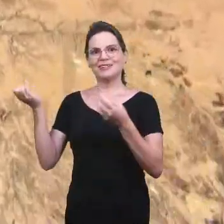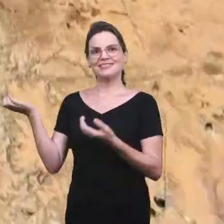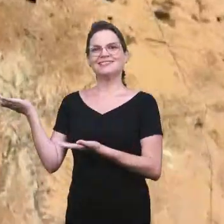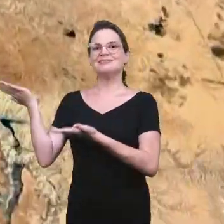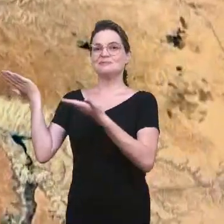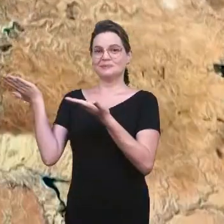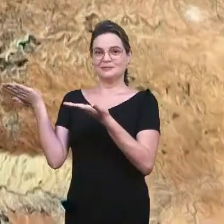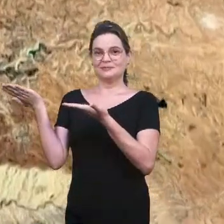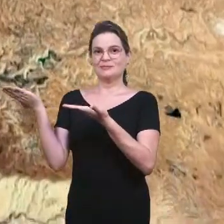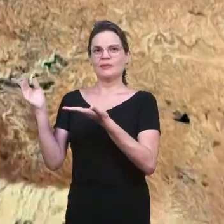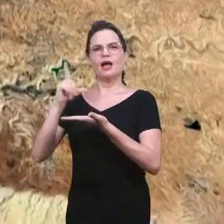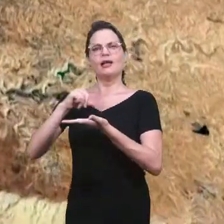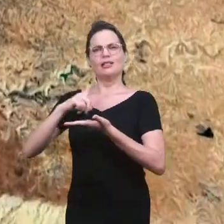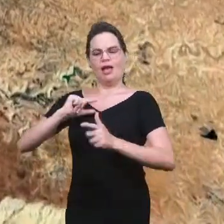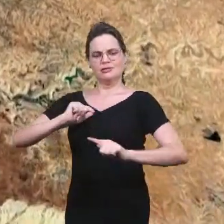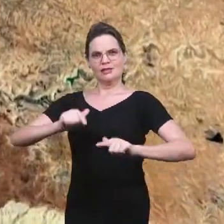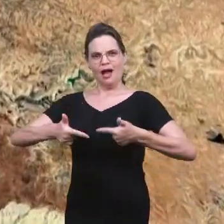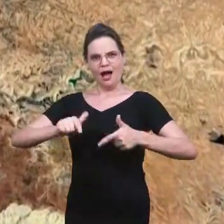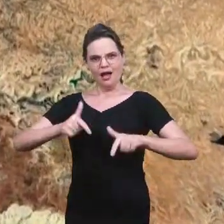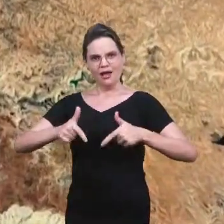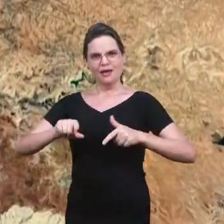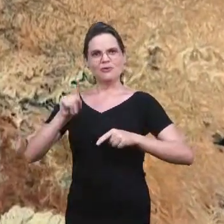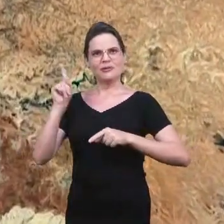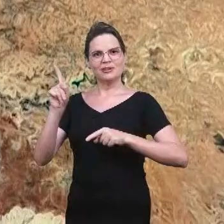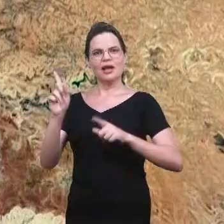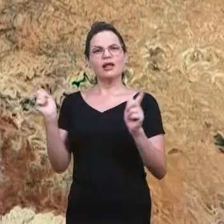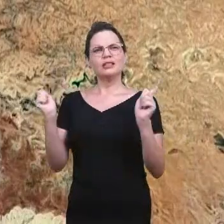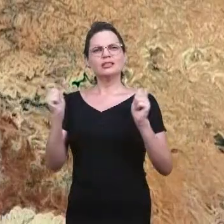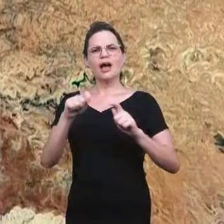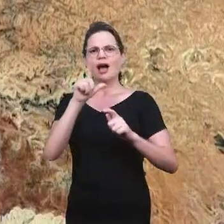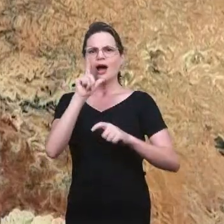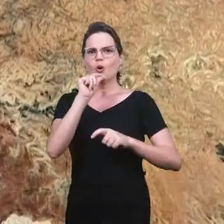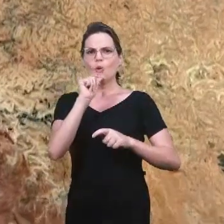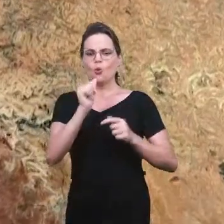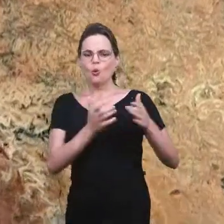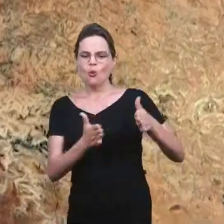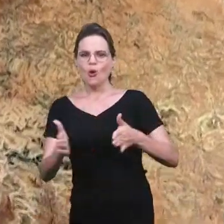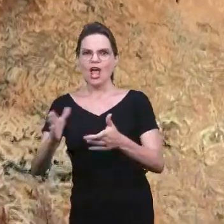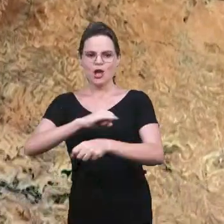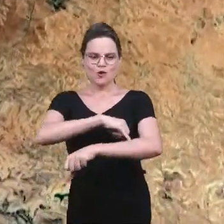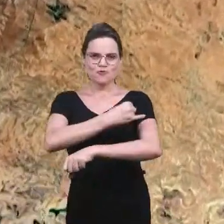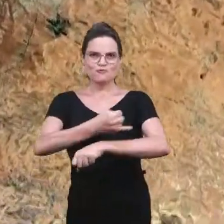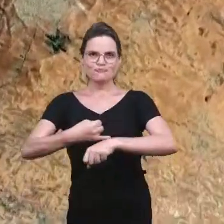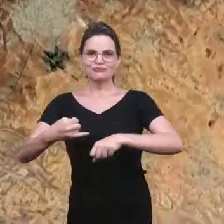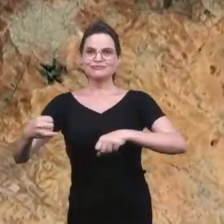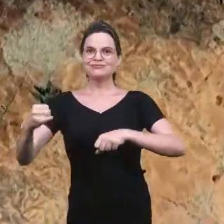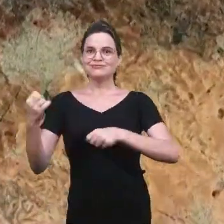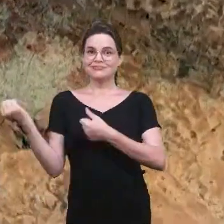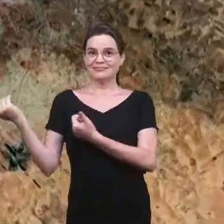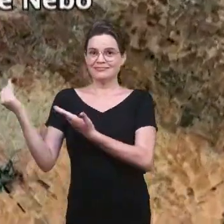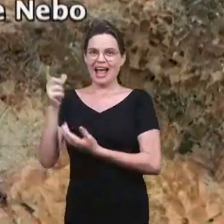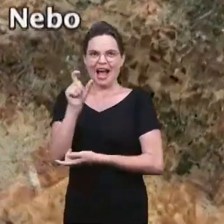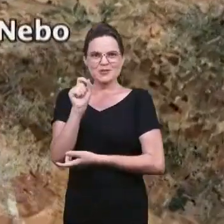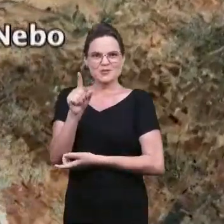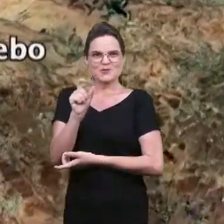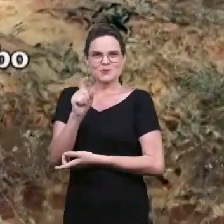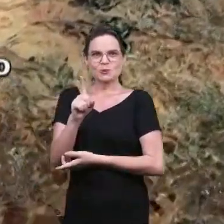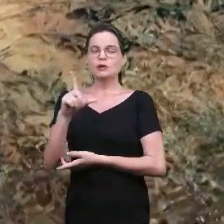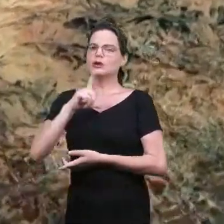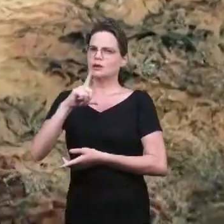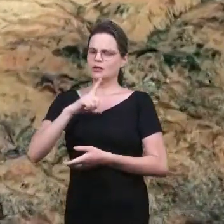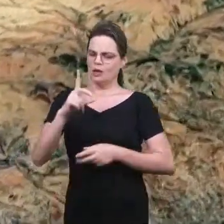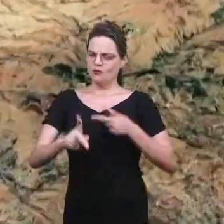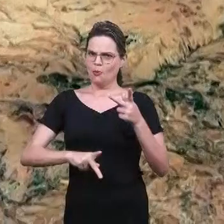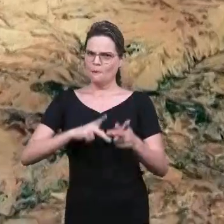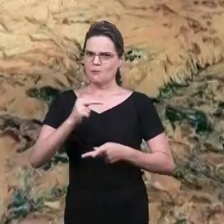l'écran la région du Moyen-Orient, Israël. Nous allons voir où le fleuve Jourdain il